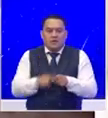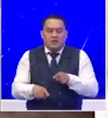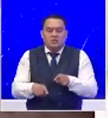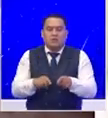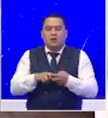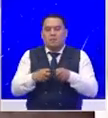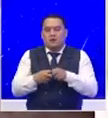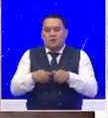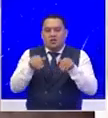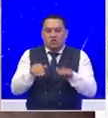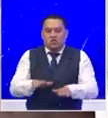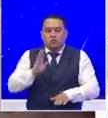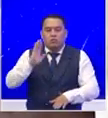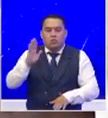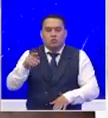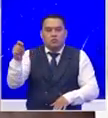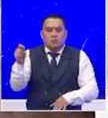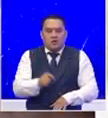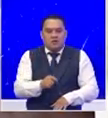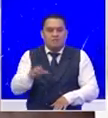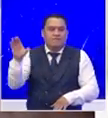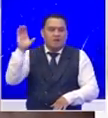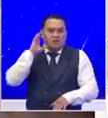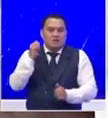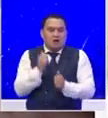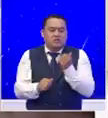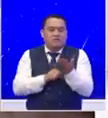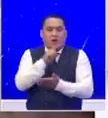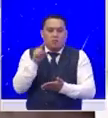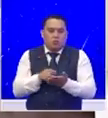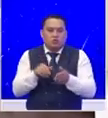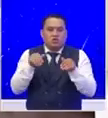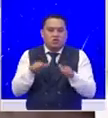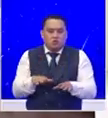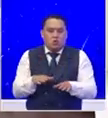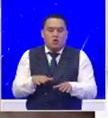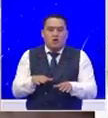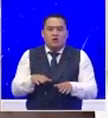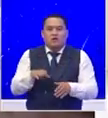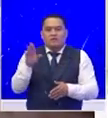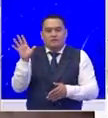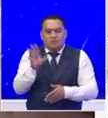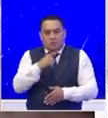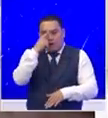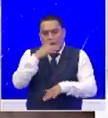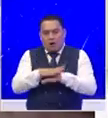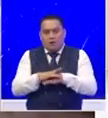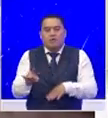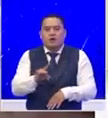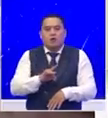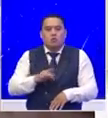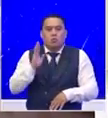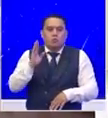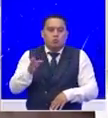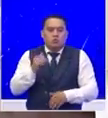Все проблемы разрешимы. Я специально приехал сюда, чтобы их выслушать. Каждый из вопросов будет решен. В этом у вас сомнений быть не должно. Аким района Шухрат Нурахунов